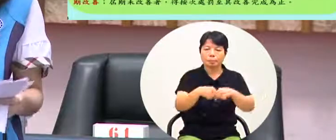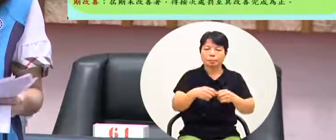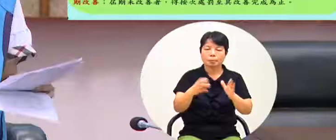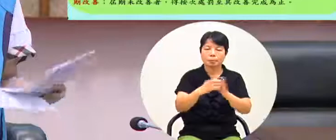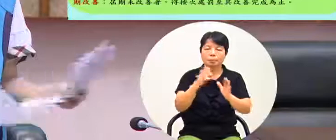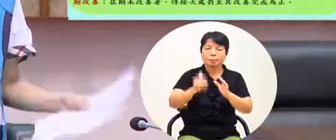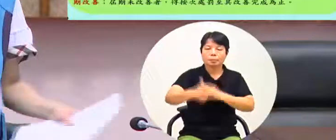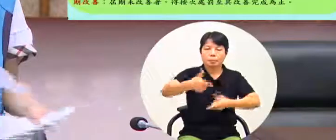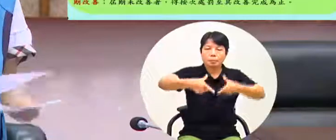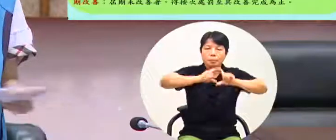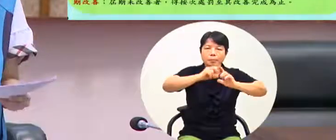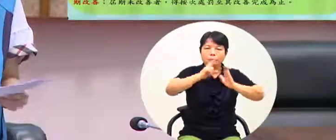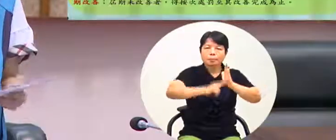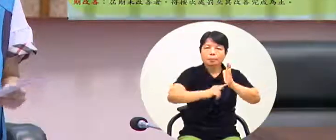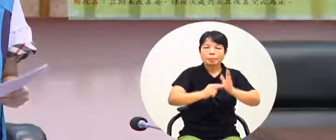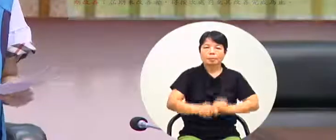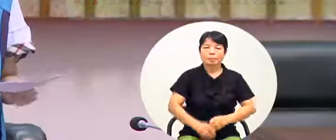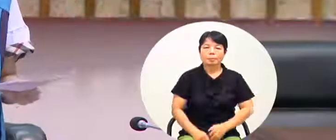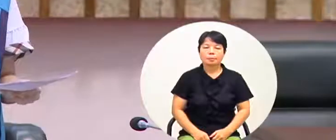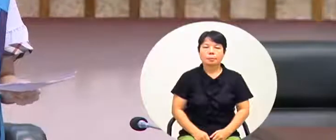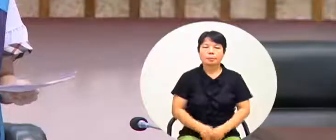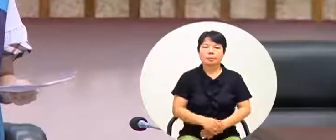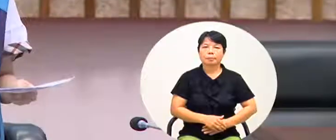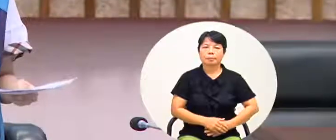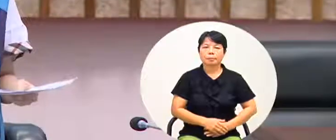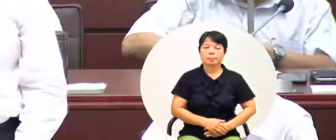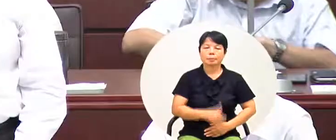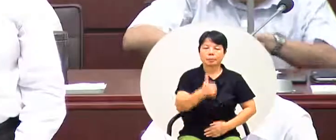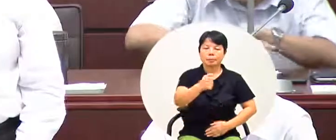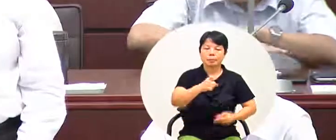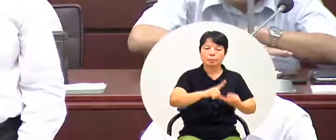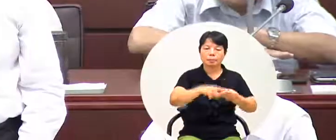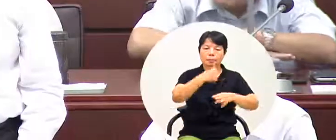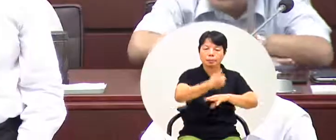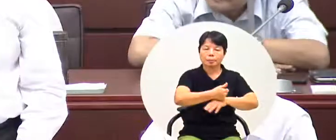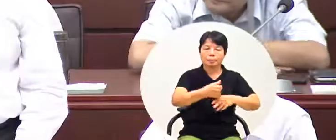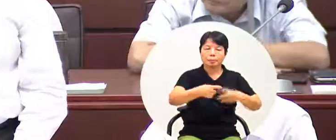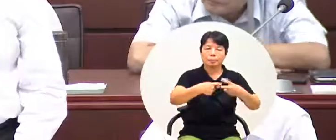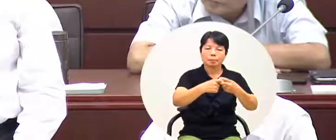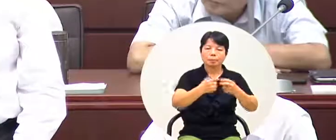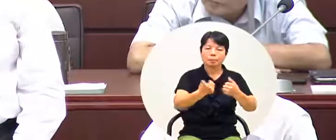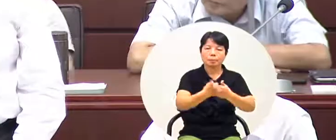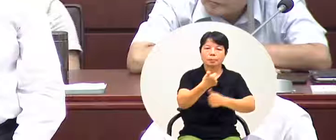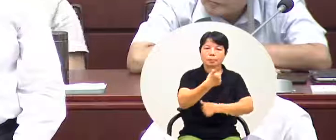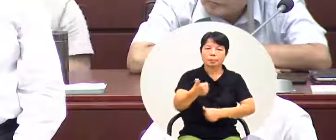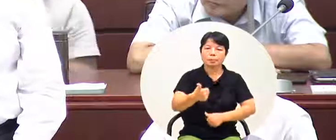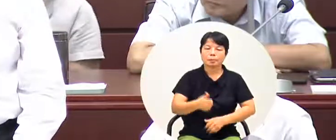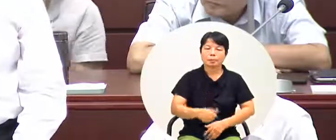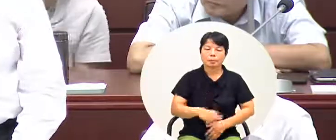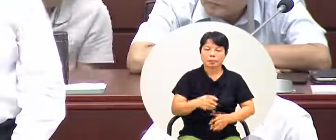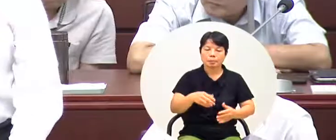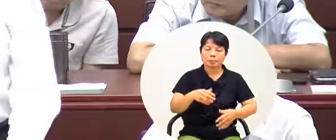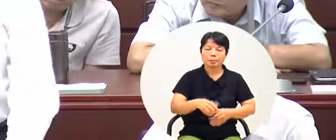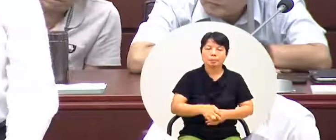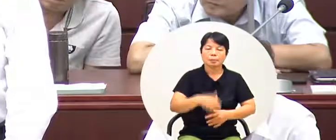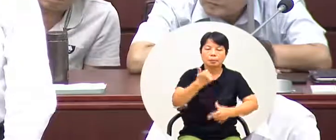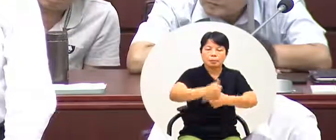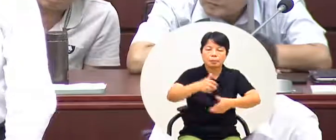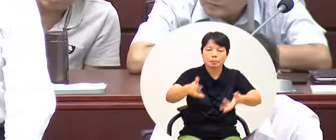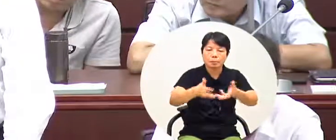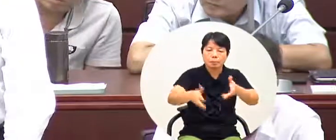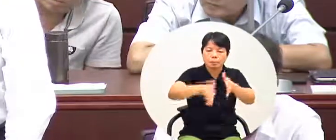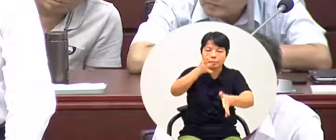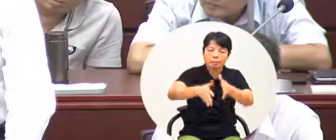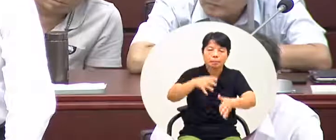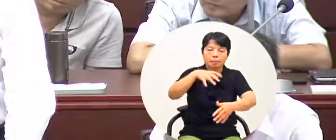来，那个，谢谢主席哈，谢谢议员哦。在建筑物里面，无障碍的环境呢，